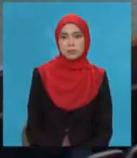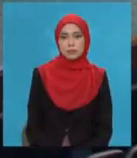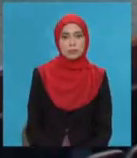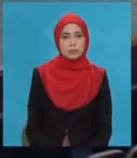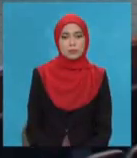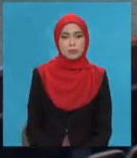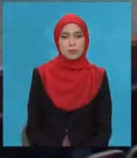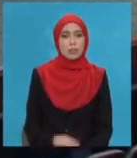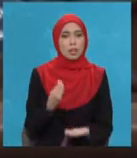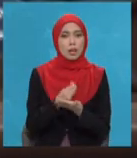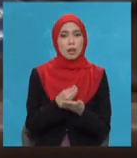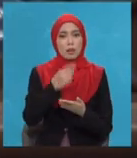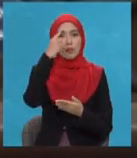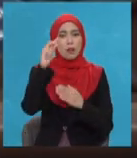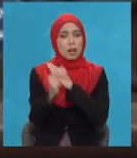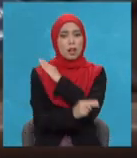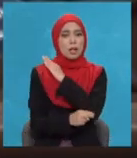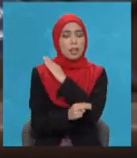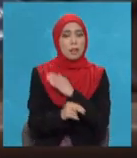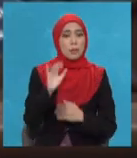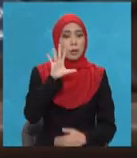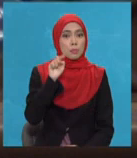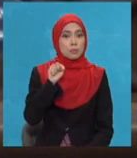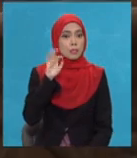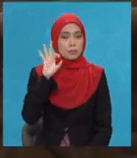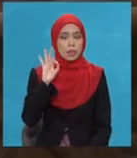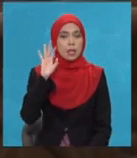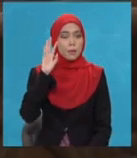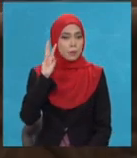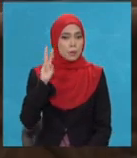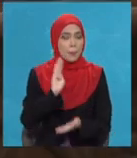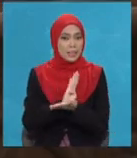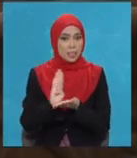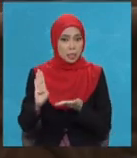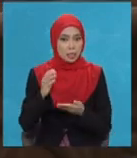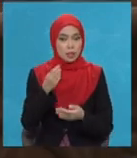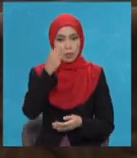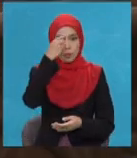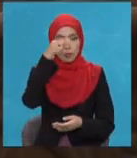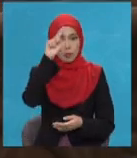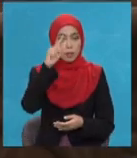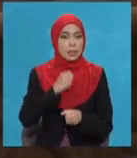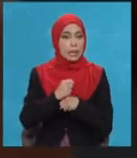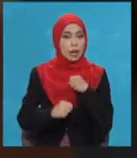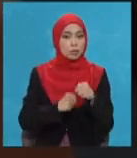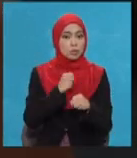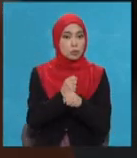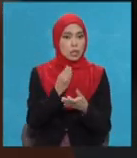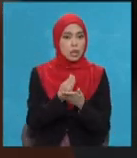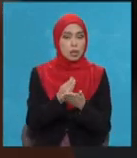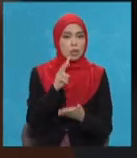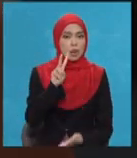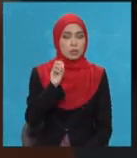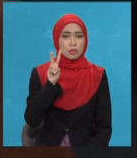belanjaan negara berjumlah 5 perpuluhan 96 bidan Ringgit bagi tahun keuangan 2023-2024